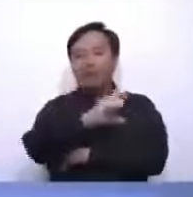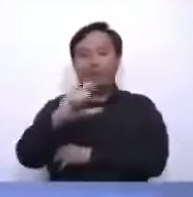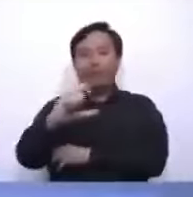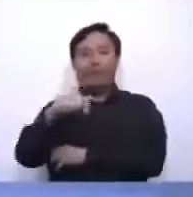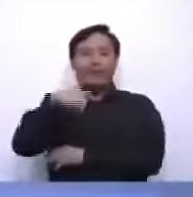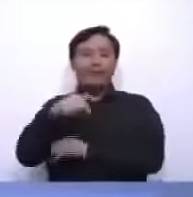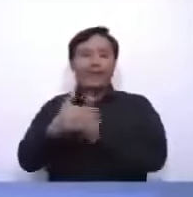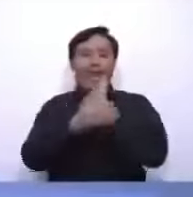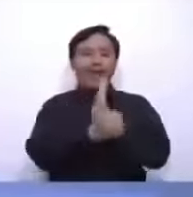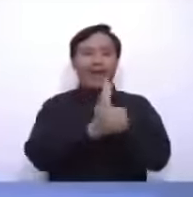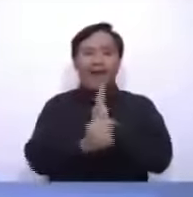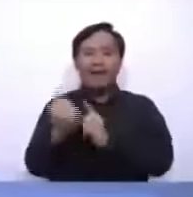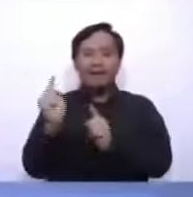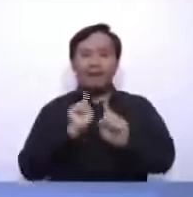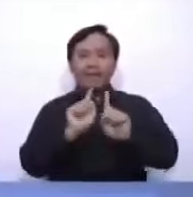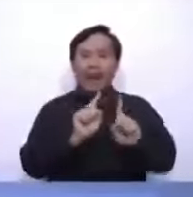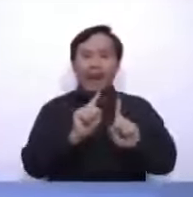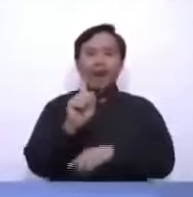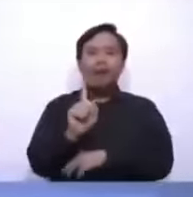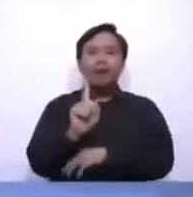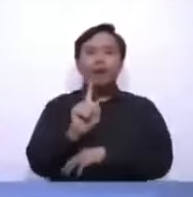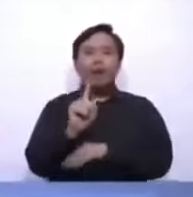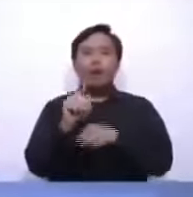para ahli,